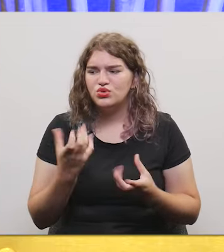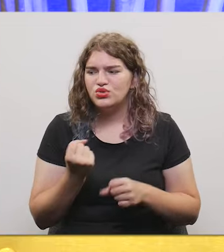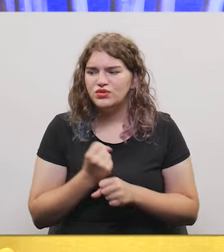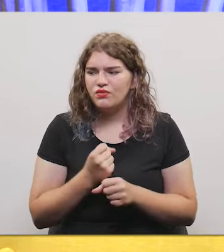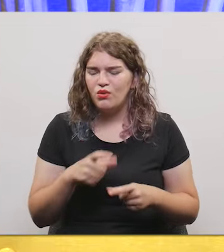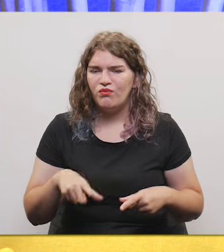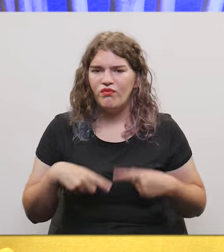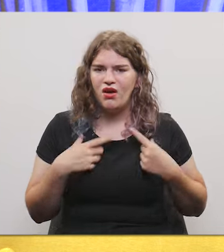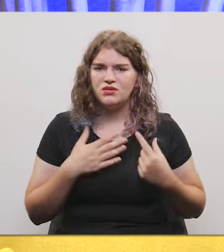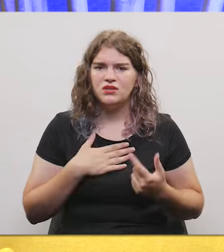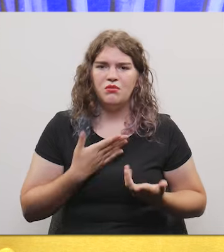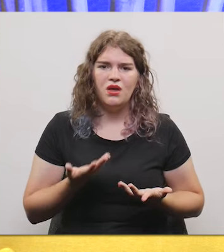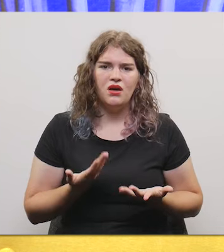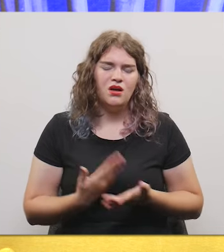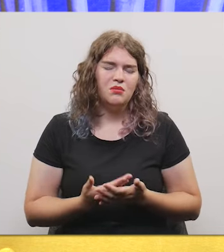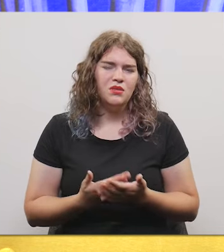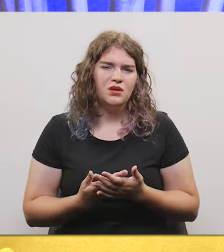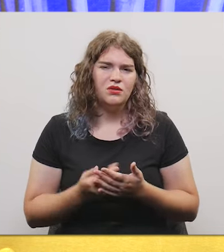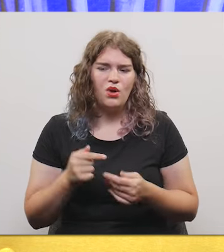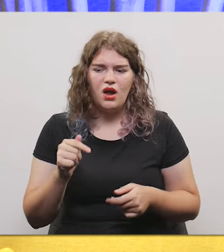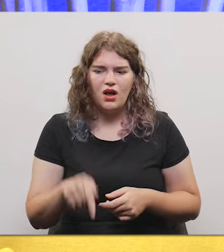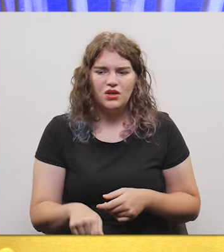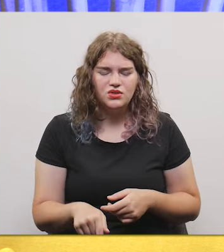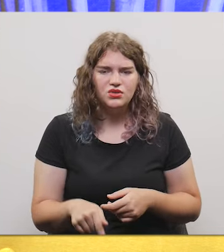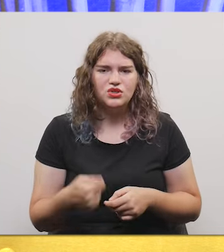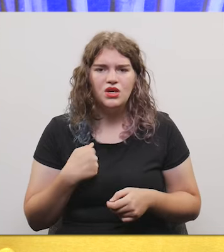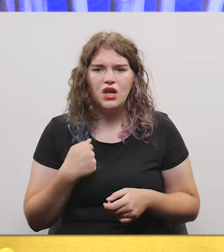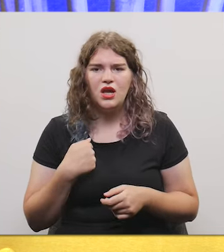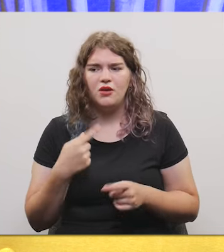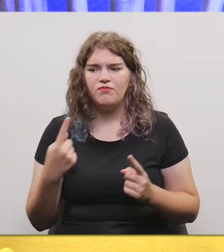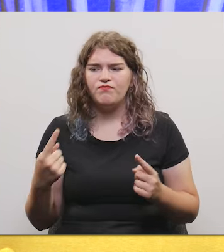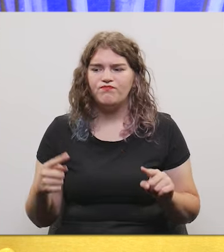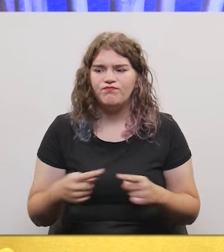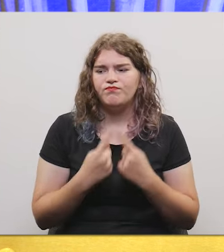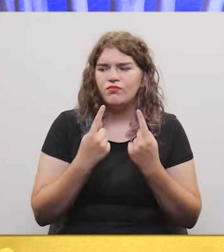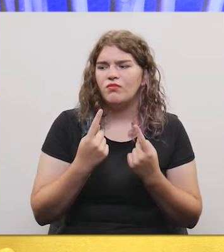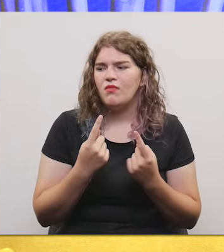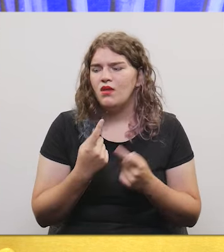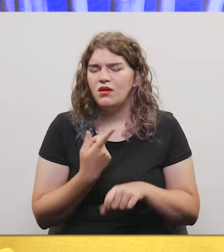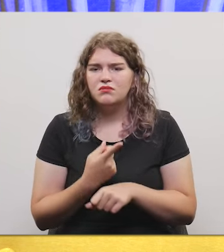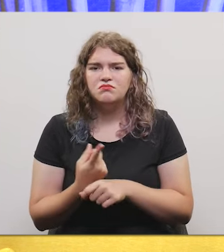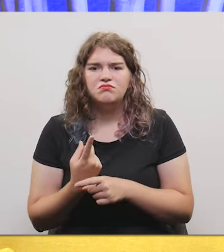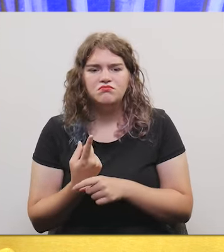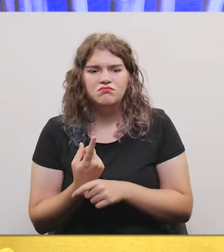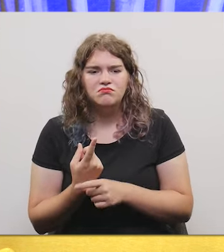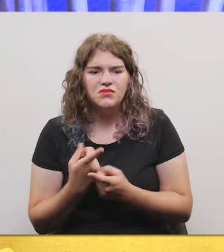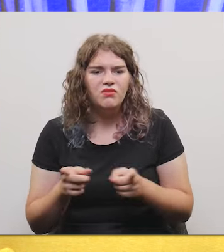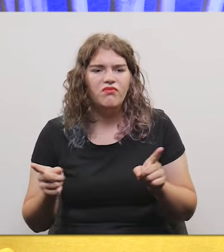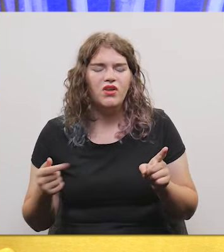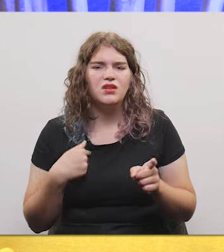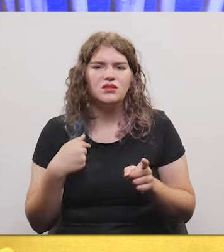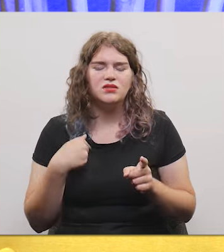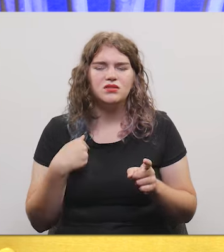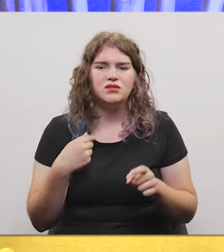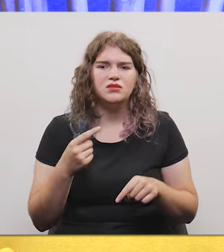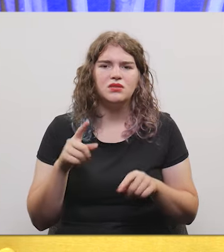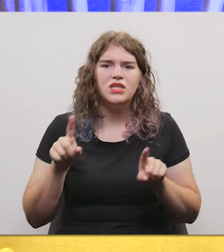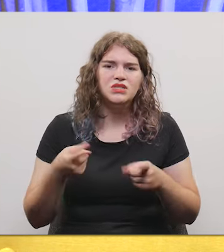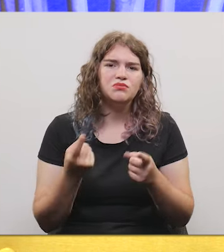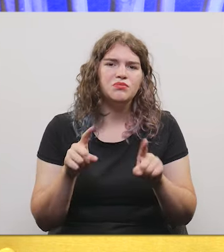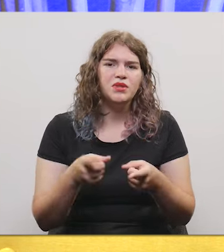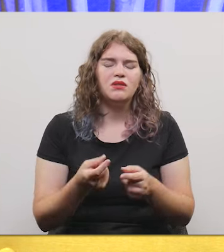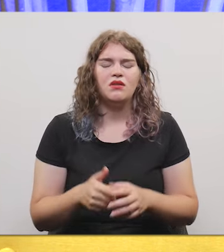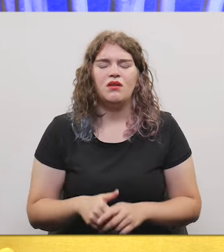aleg ce o să fac cu viața mea. Pentru că aici am dat de foarte multe tentații,